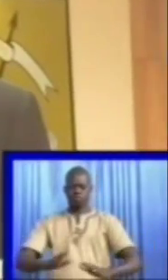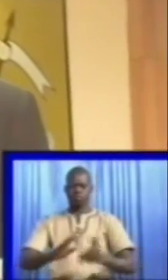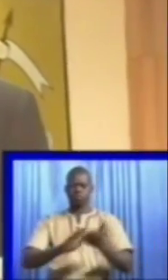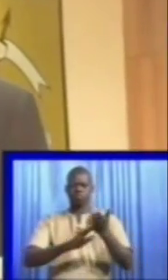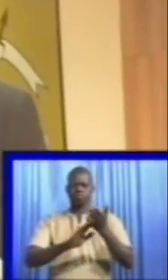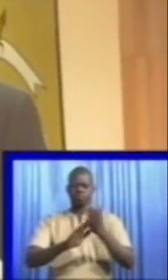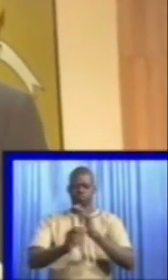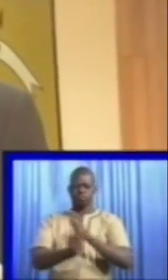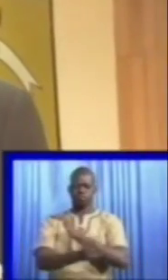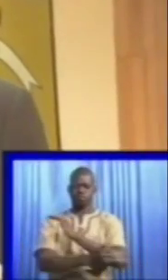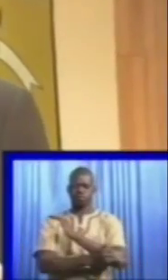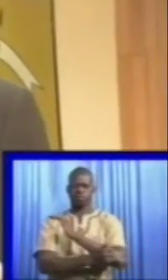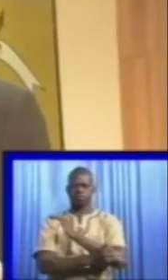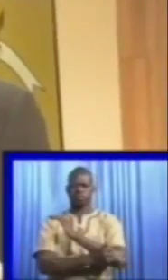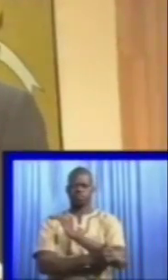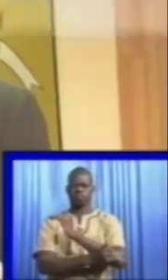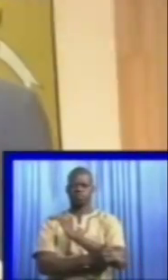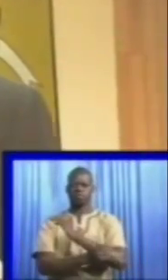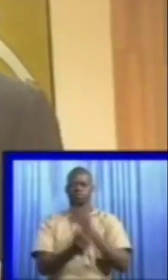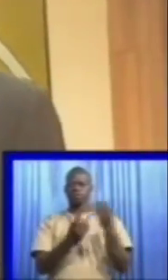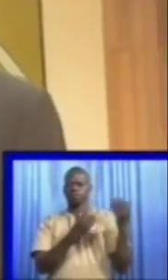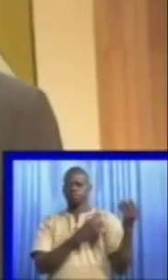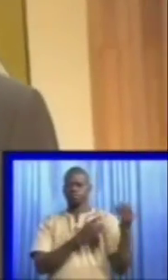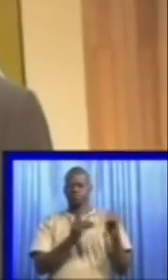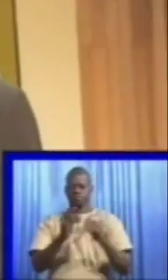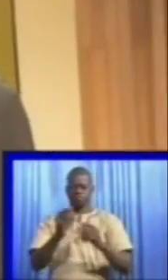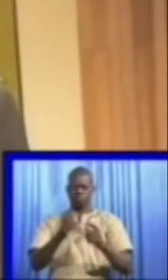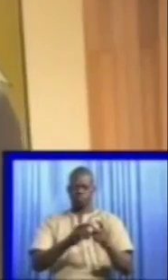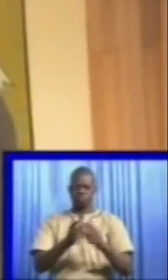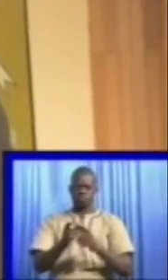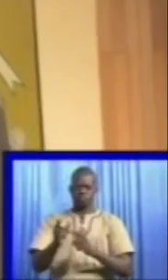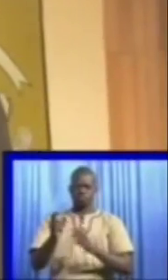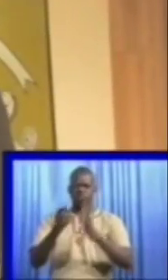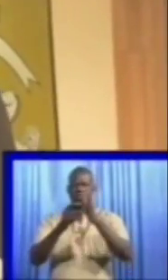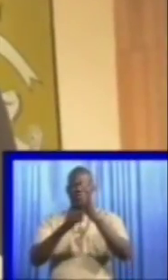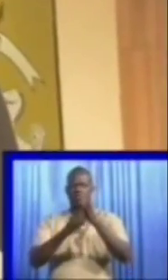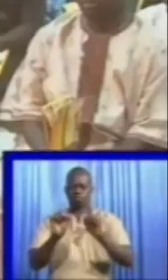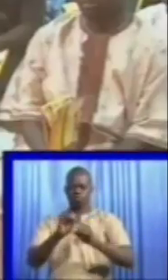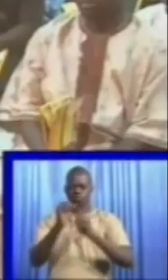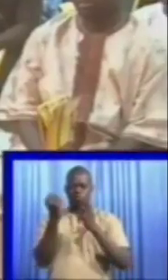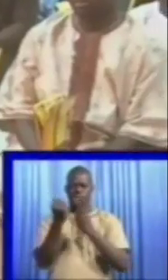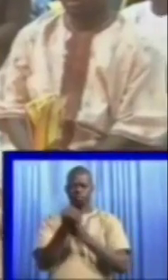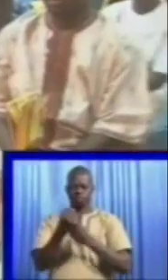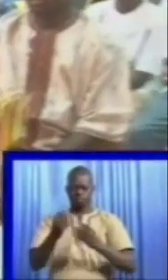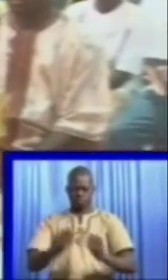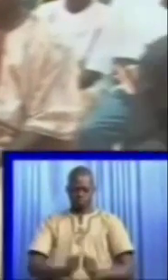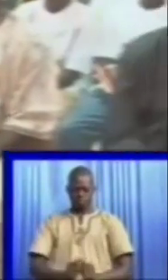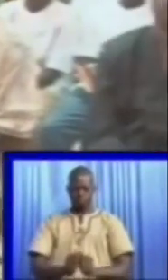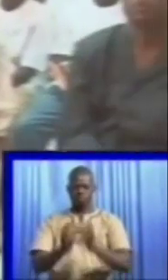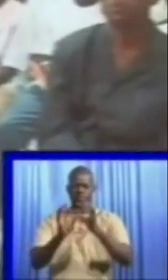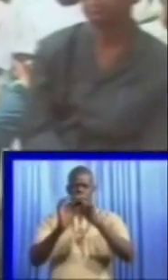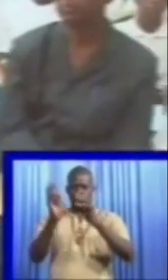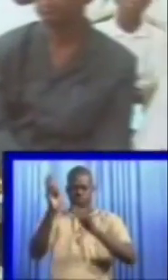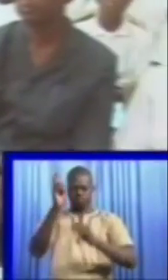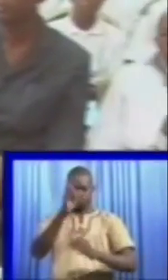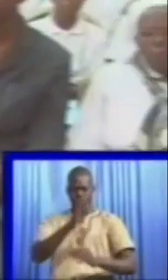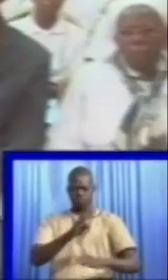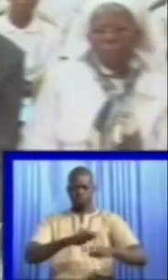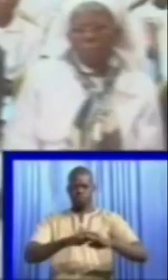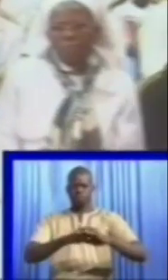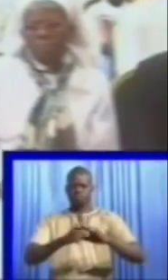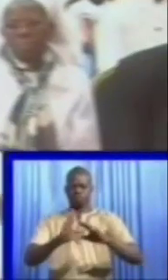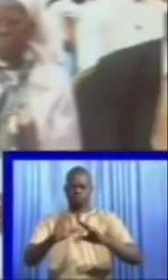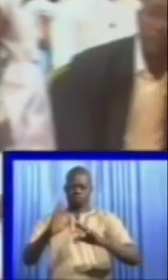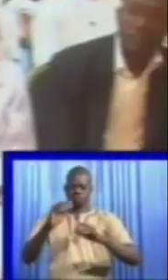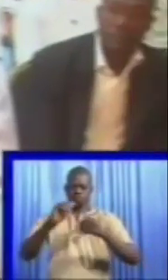dans notre pays. Dès lors, les revendications sociales, accompagnées de violences, mettant à rude